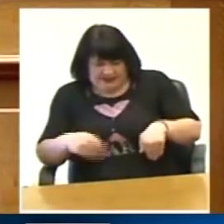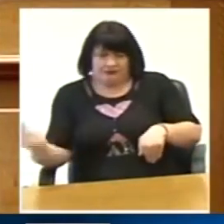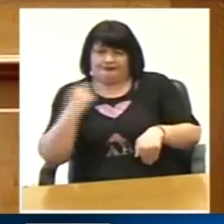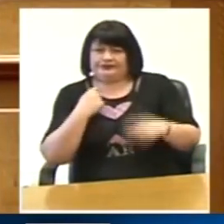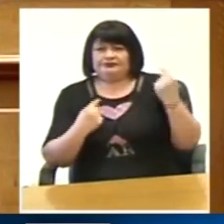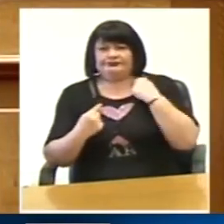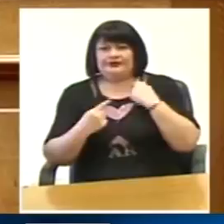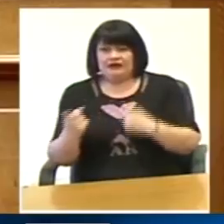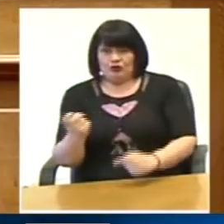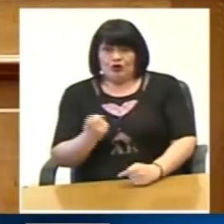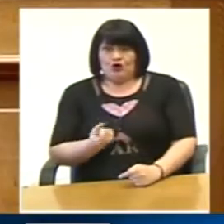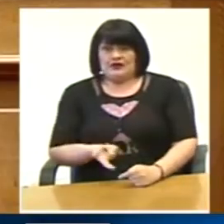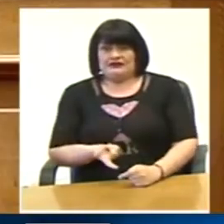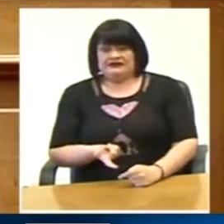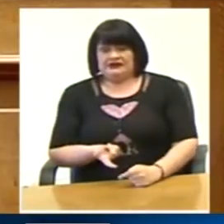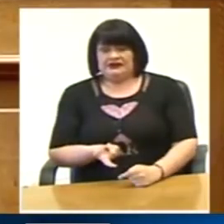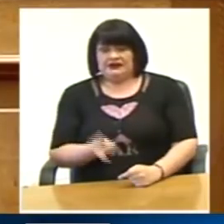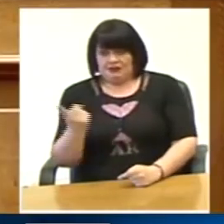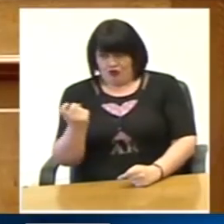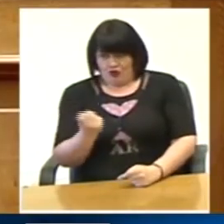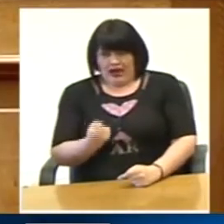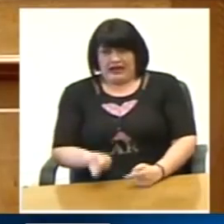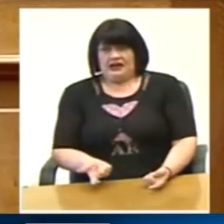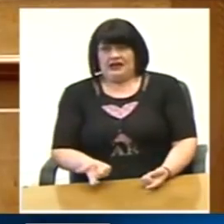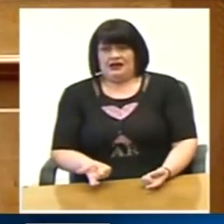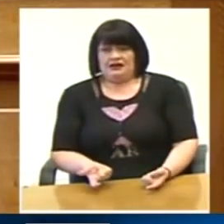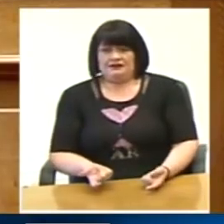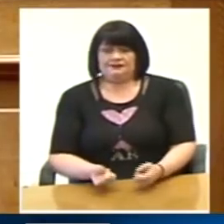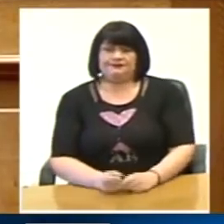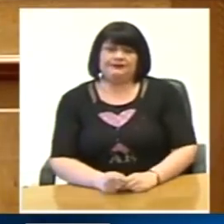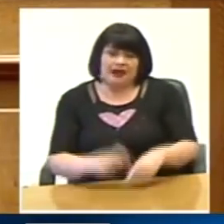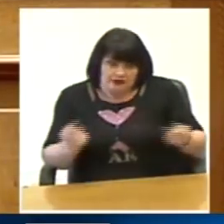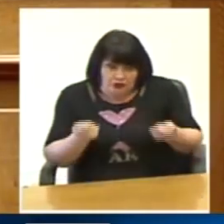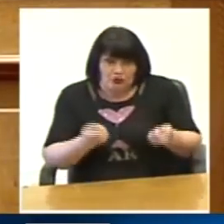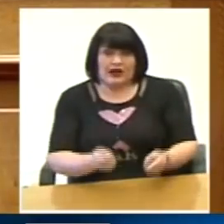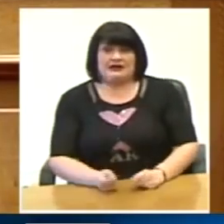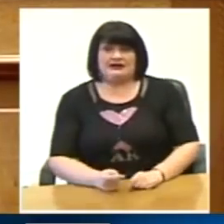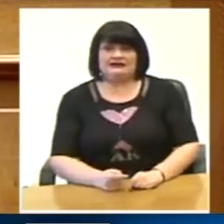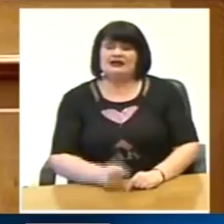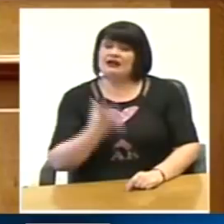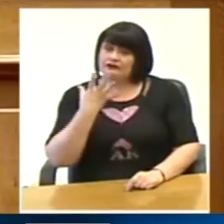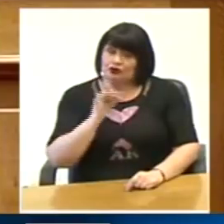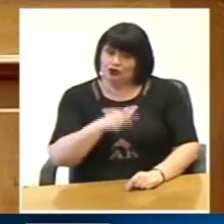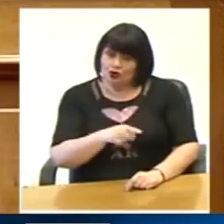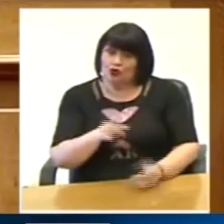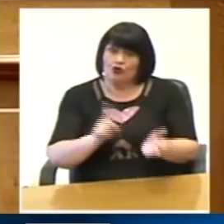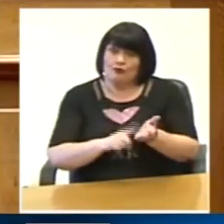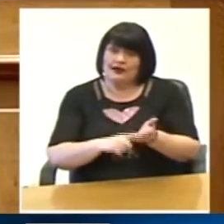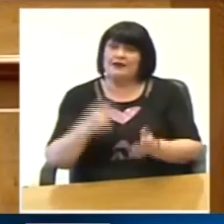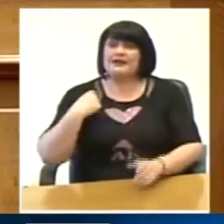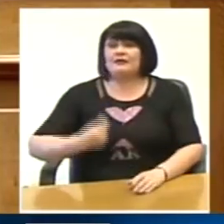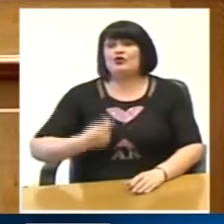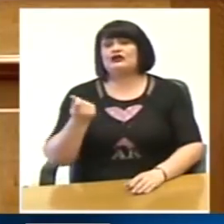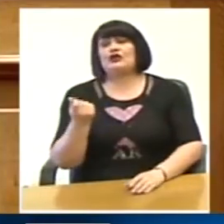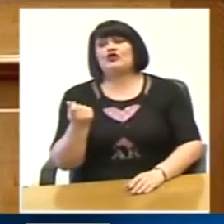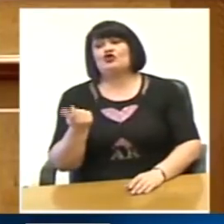πράγμα. Είναι προκλητικό αυτό το πράγμα το οποίο κάνετε. Γιατί ακριβώς πρέπει τα δημόσια οικονομικά,